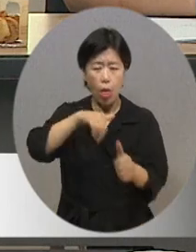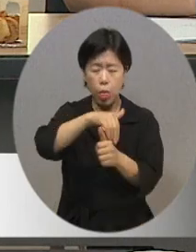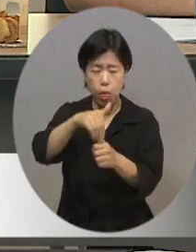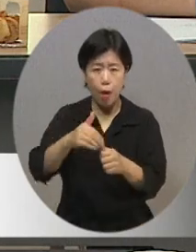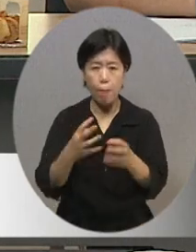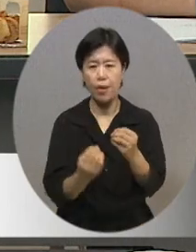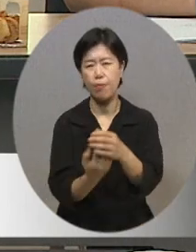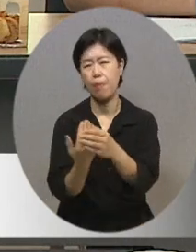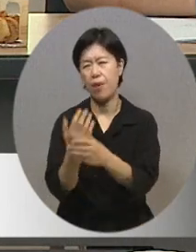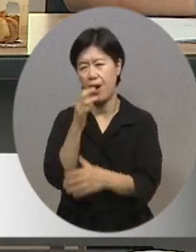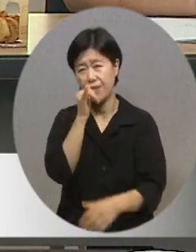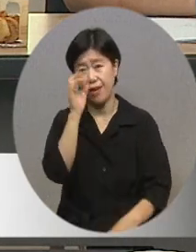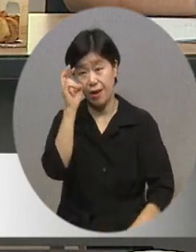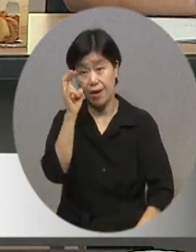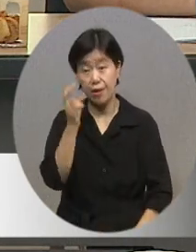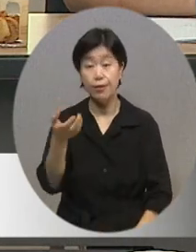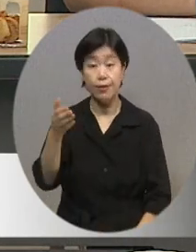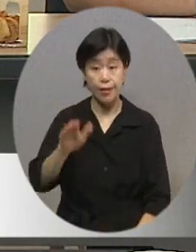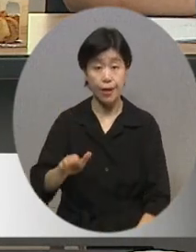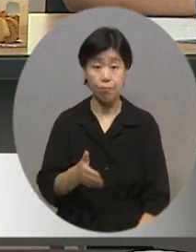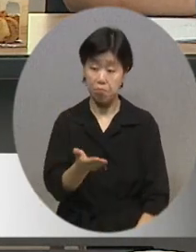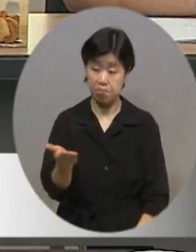예상을 합니다. 그래서 그분들이